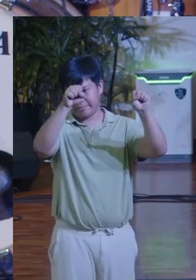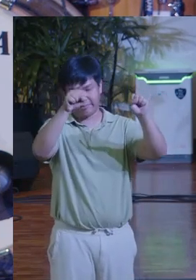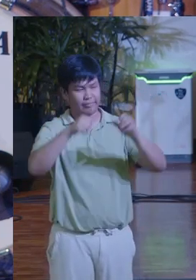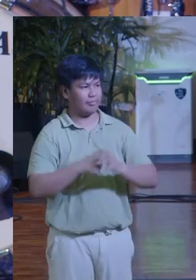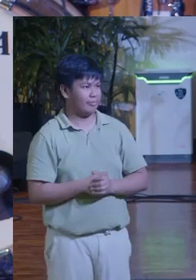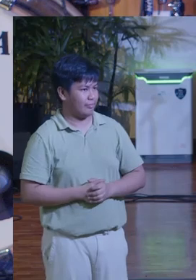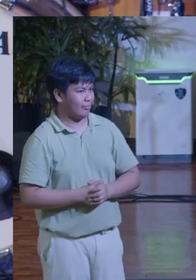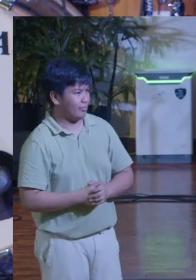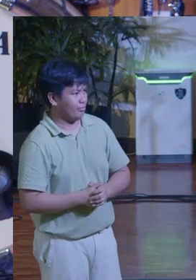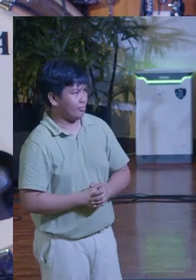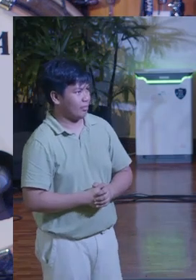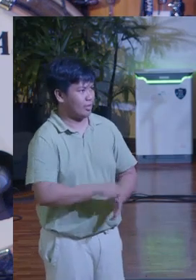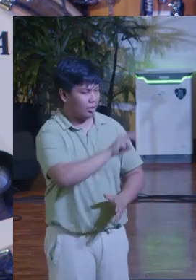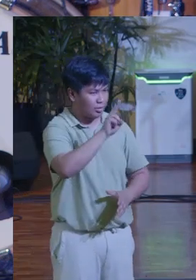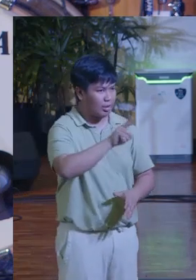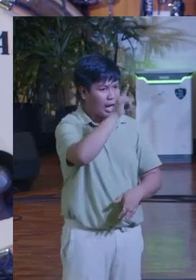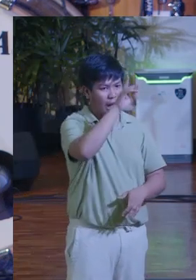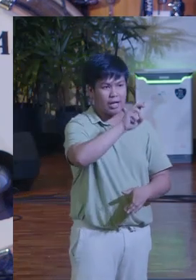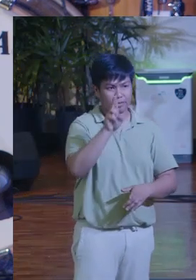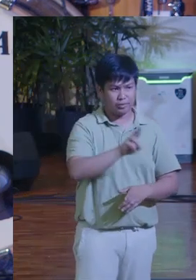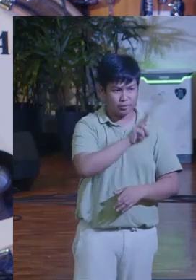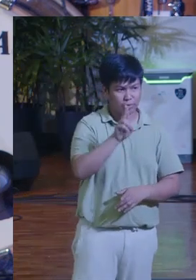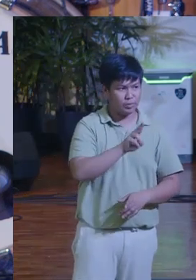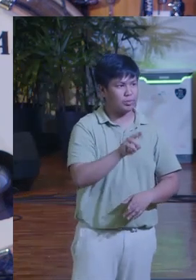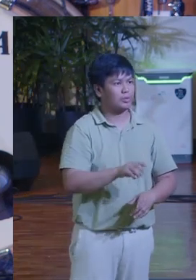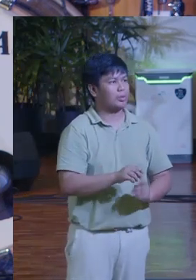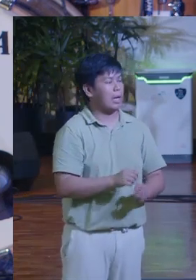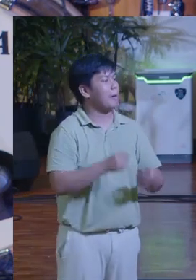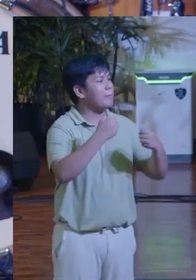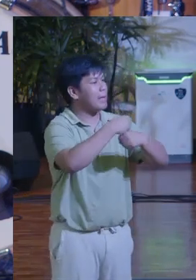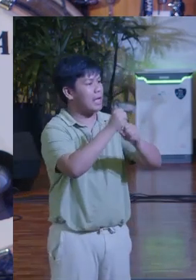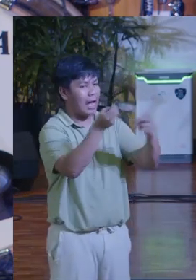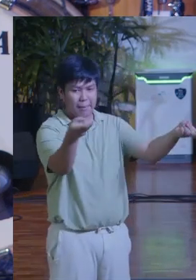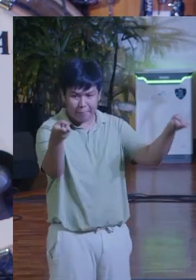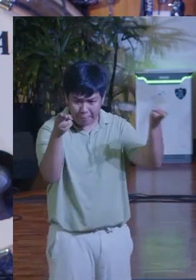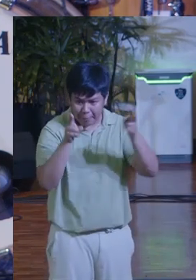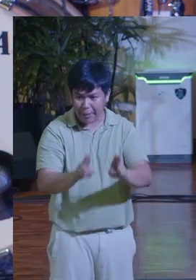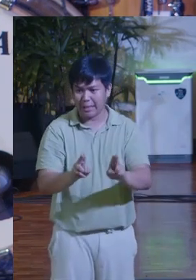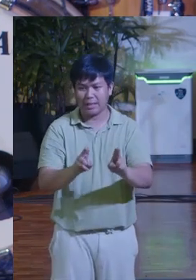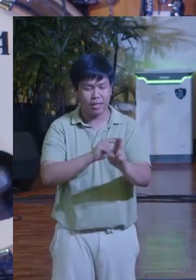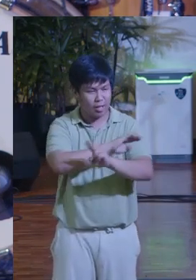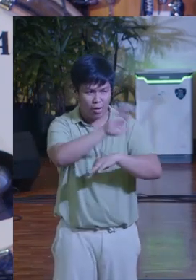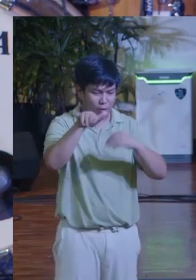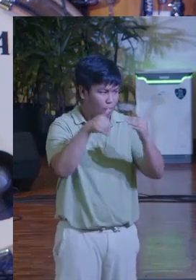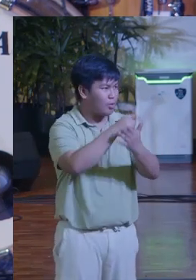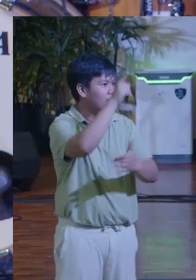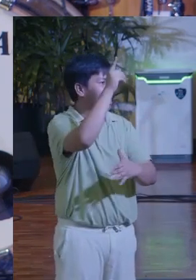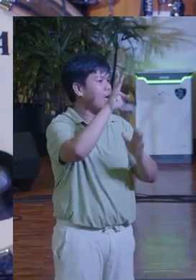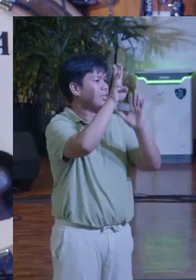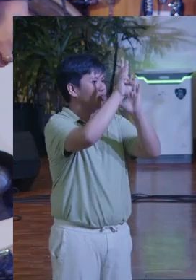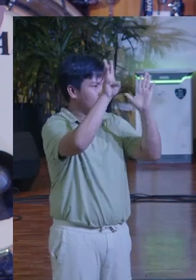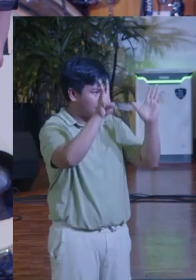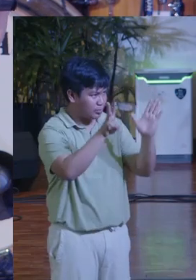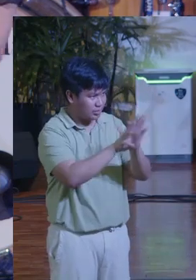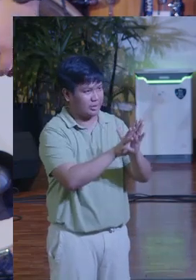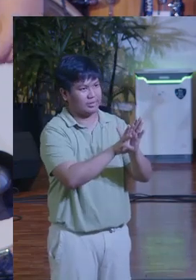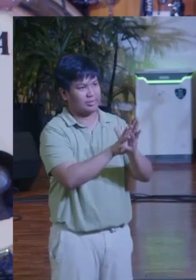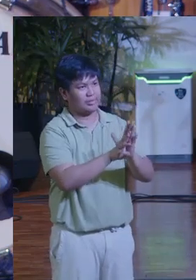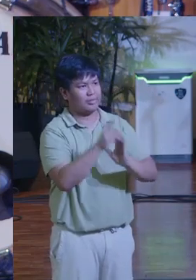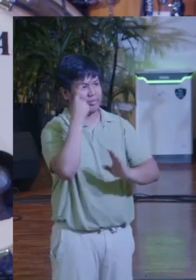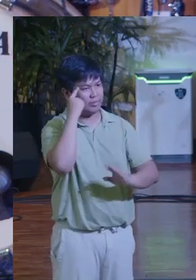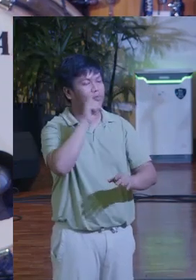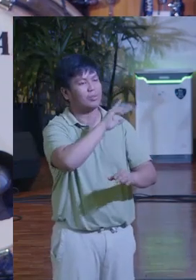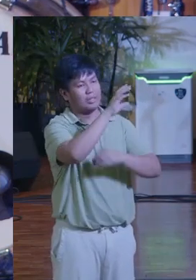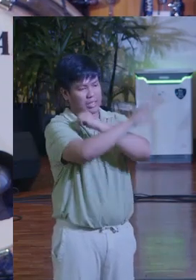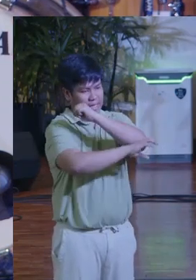mother na ginamit ng Diyos upang maisakatuparan ang kanyang kalooban para sa kanyang bayang